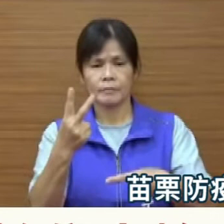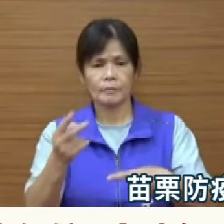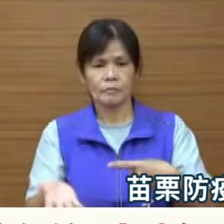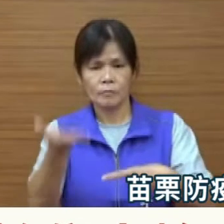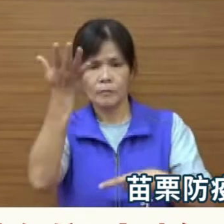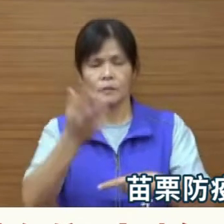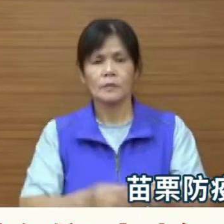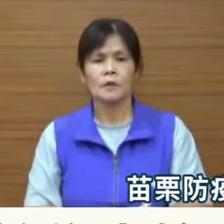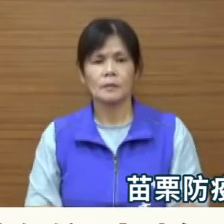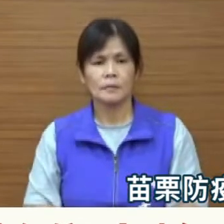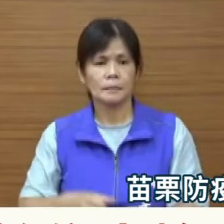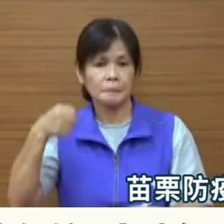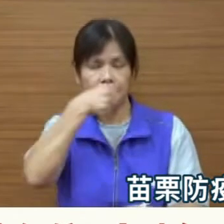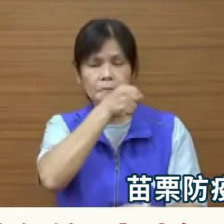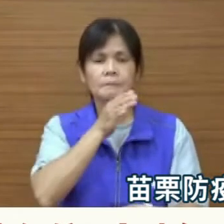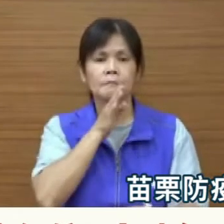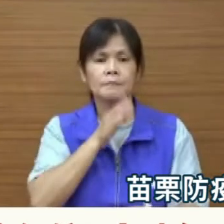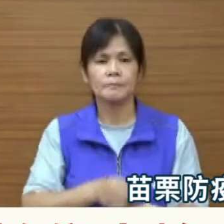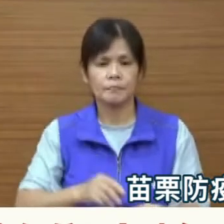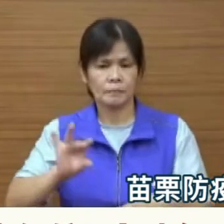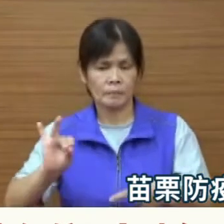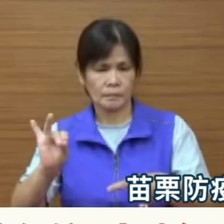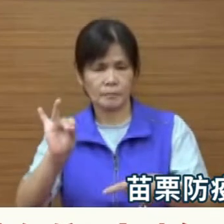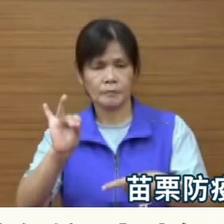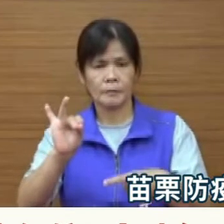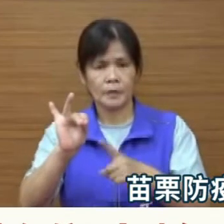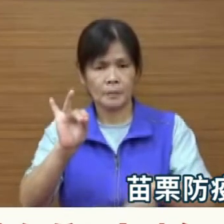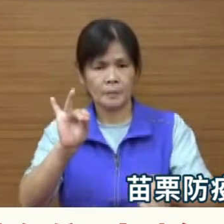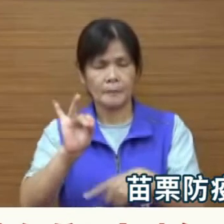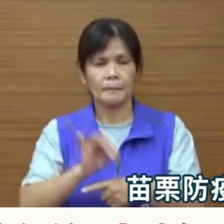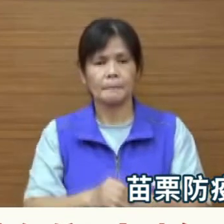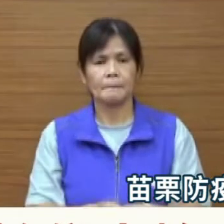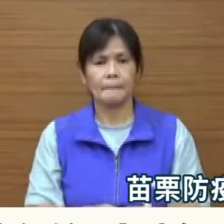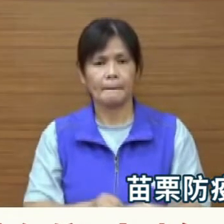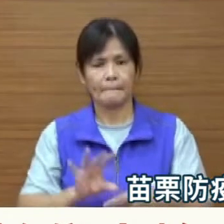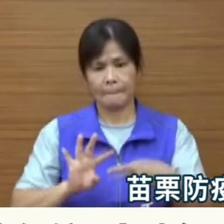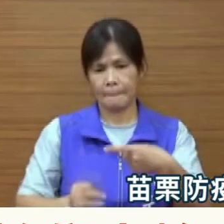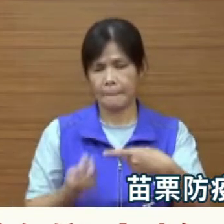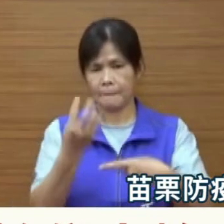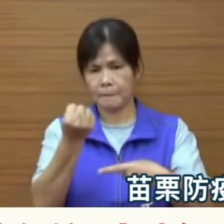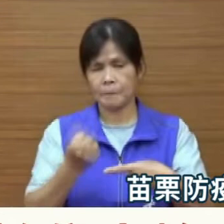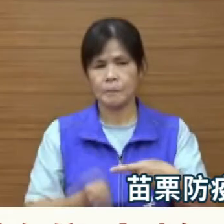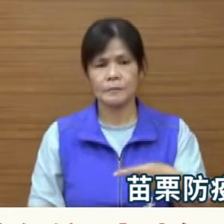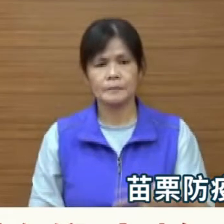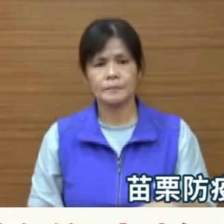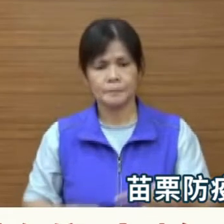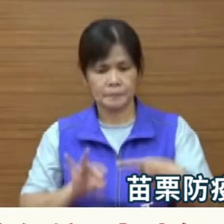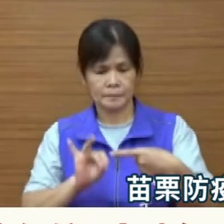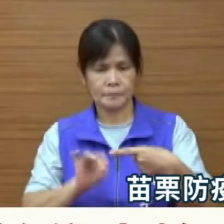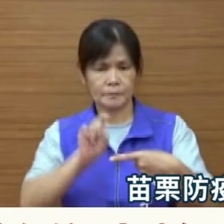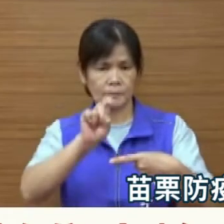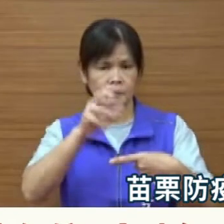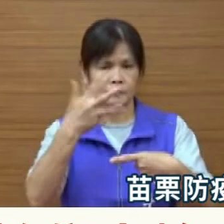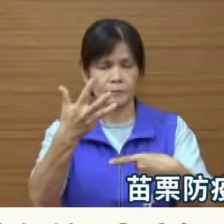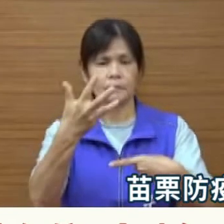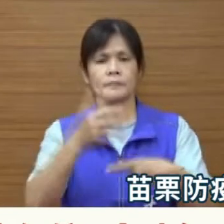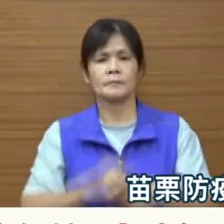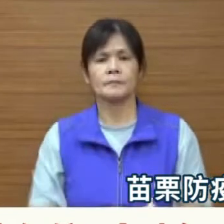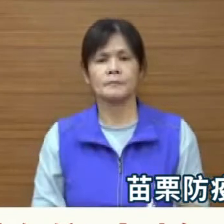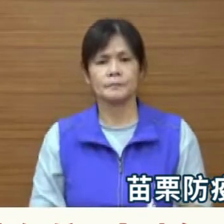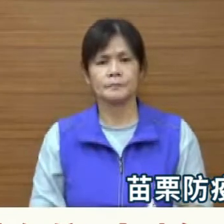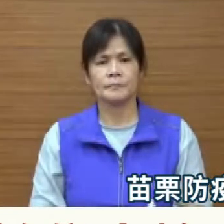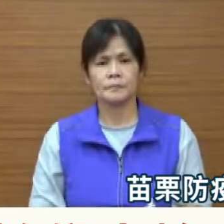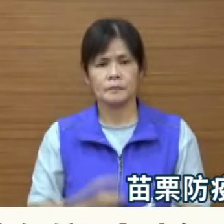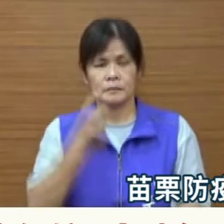个占的比例非常重。那本土的部分则有100人，占这个总值的